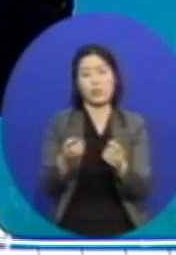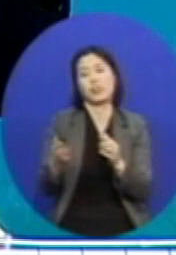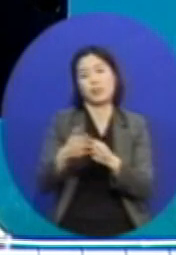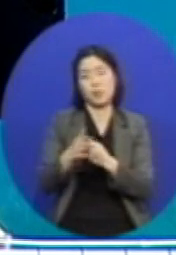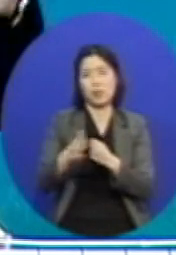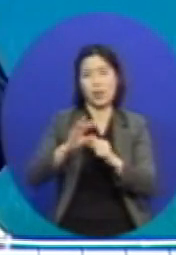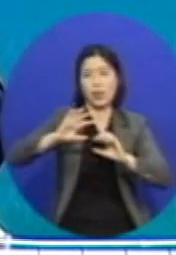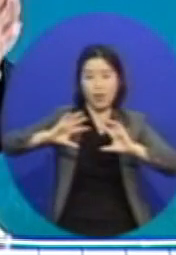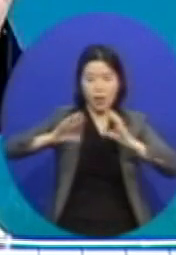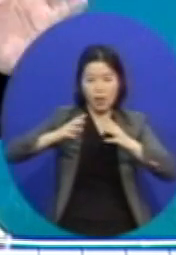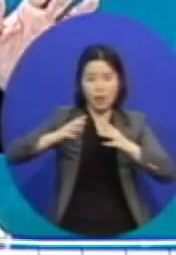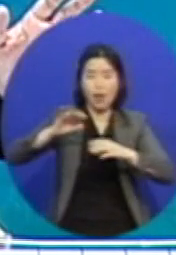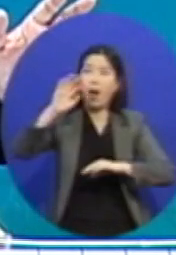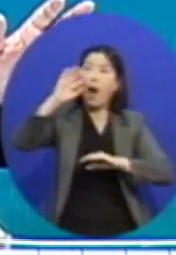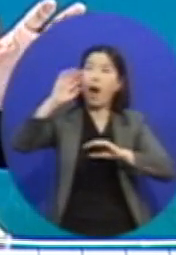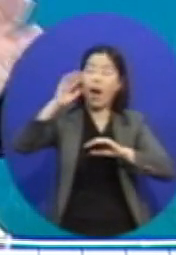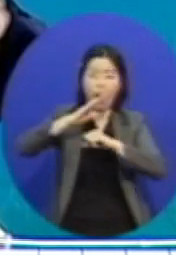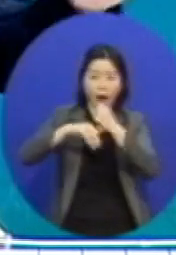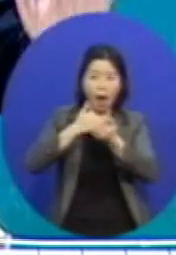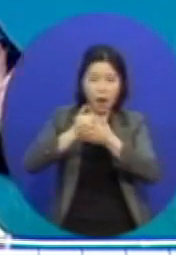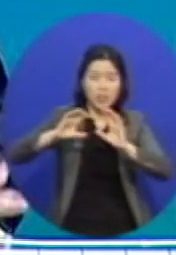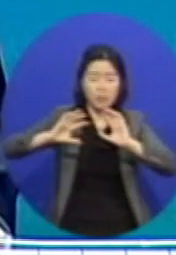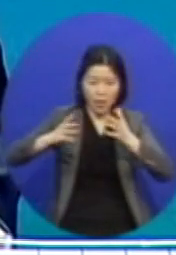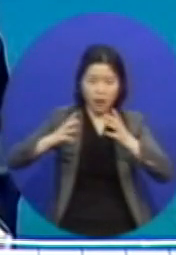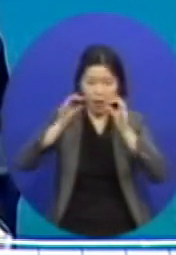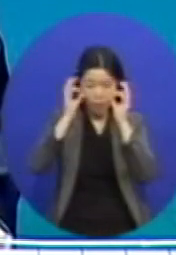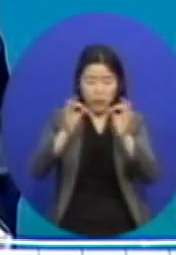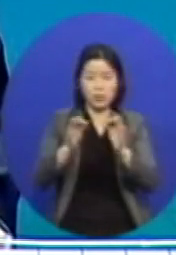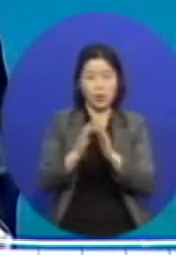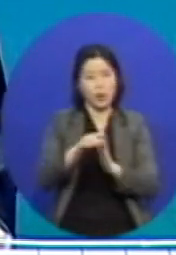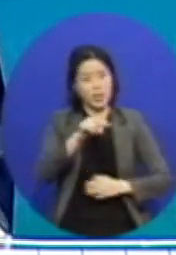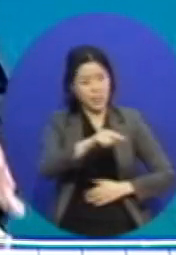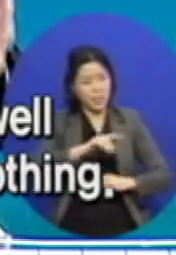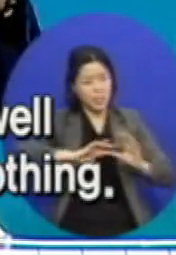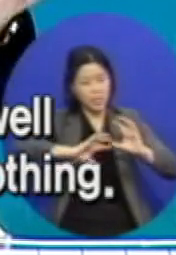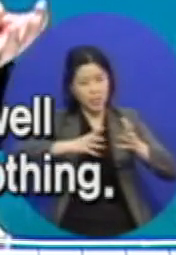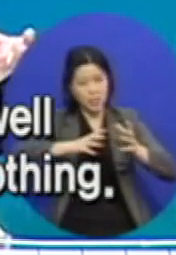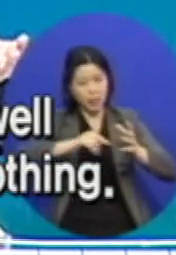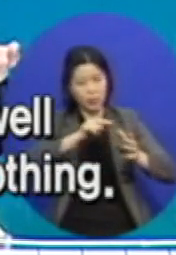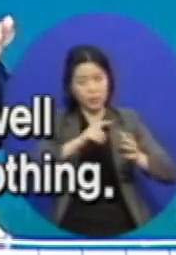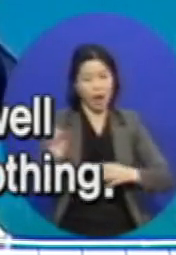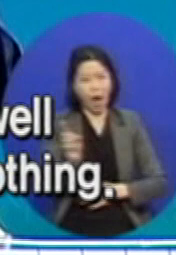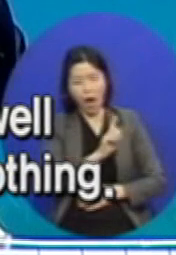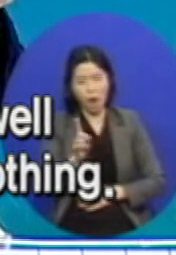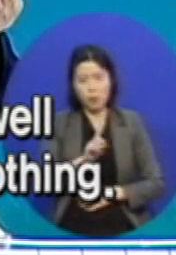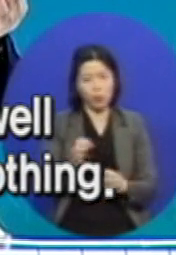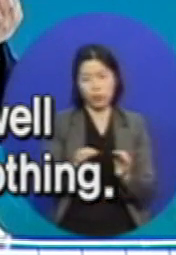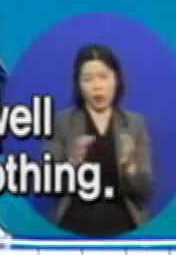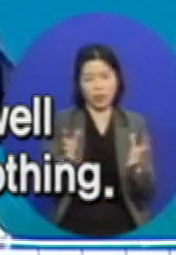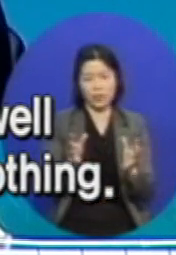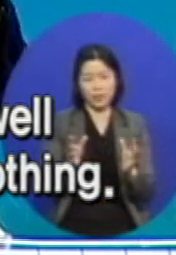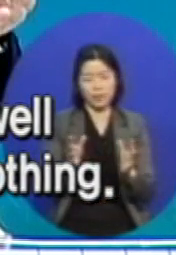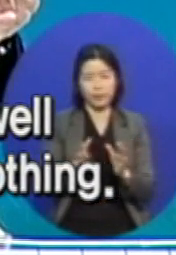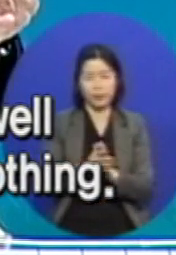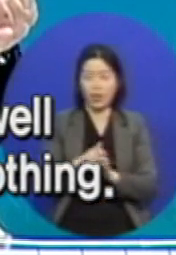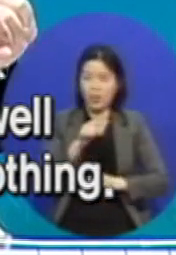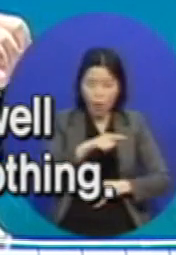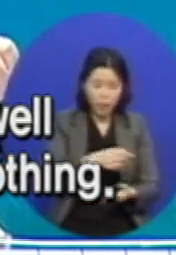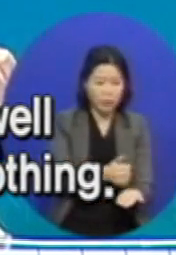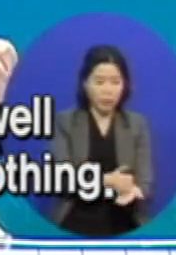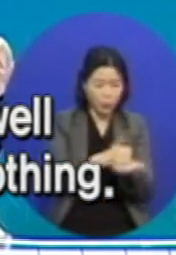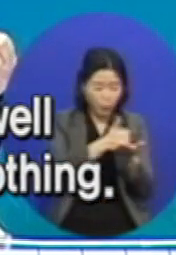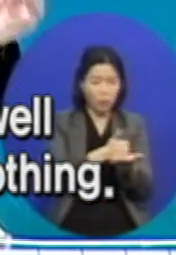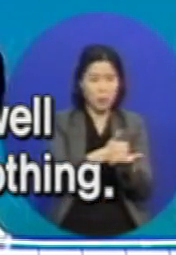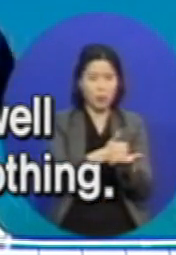있어요 이 세상에 것은 아무것도 아니게 보이는 거예요 여기서 잘 되고 여기서 높아지고 여기서 존경받고